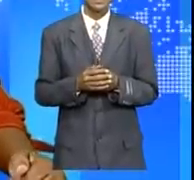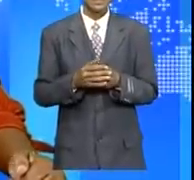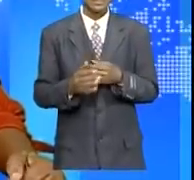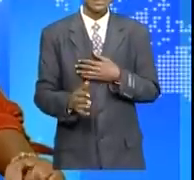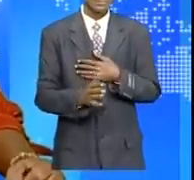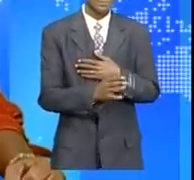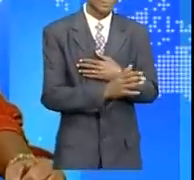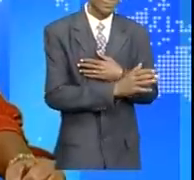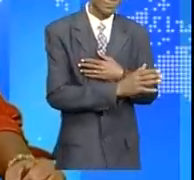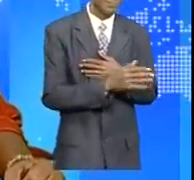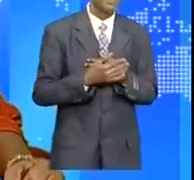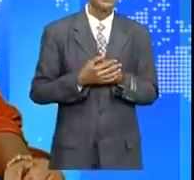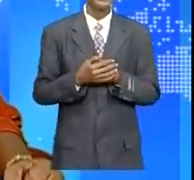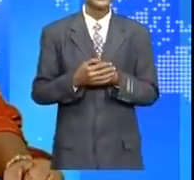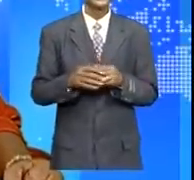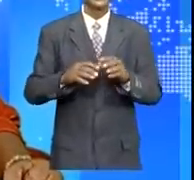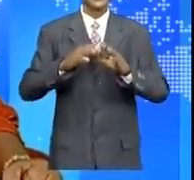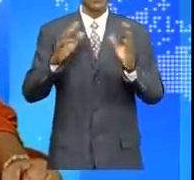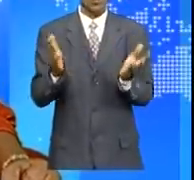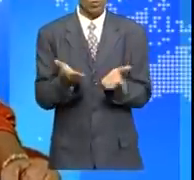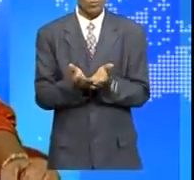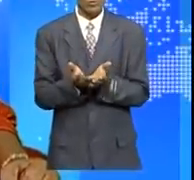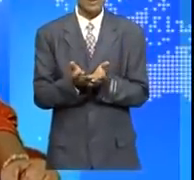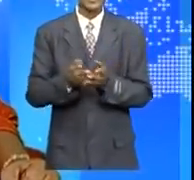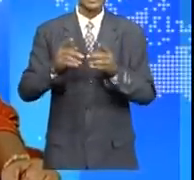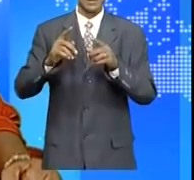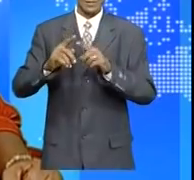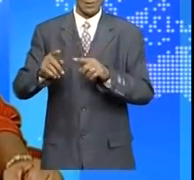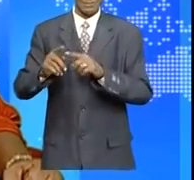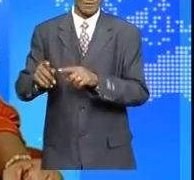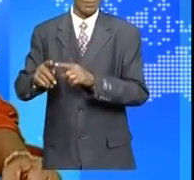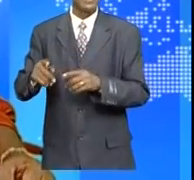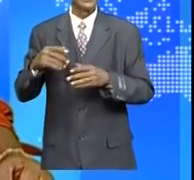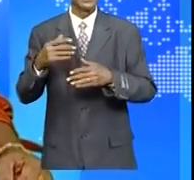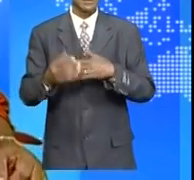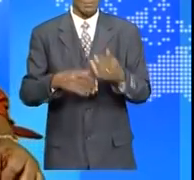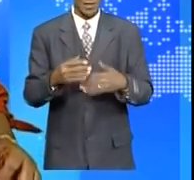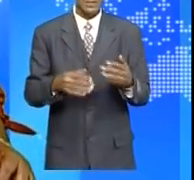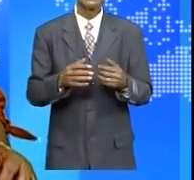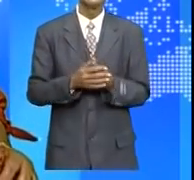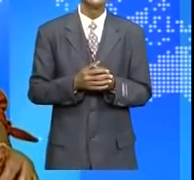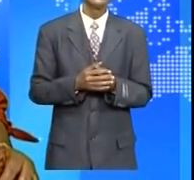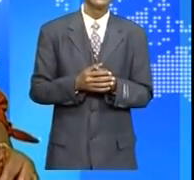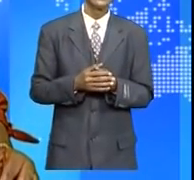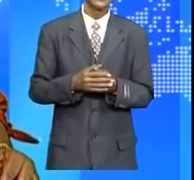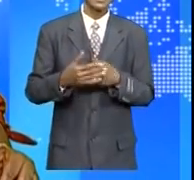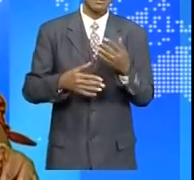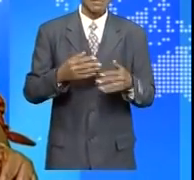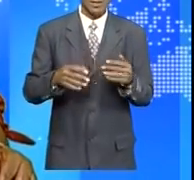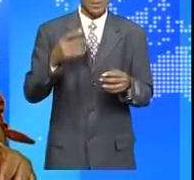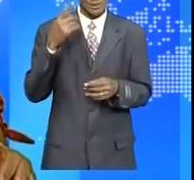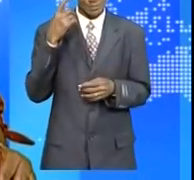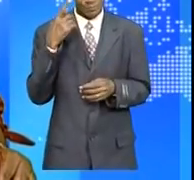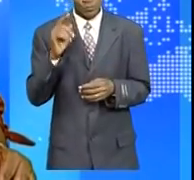Rendons-nous cette fois-là dans la province du Congo central où le ministre de la Santé publique Jean-Jacques Mbungani est en itinérance